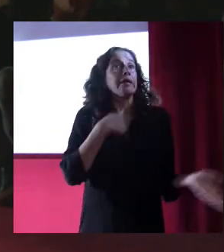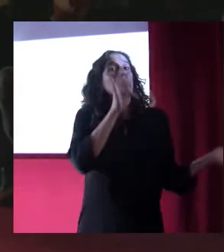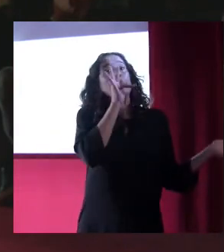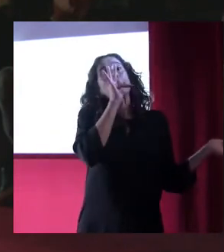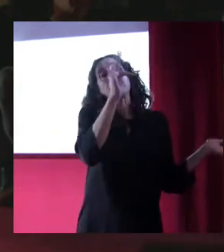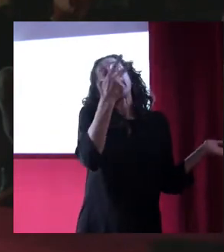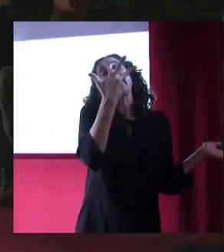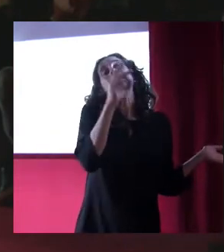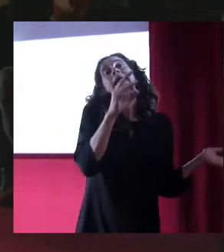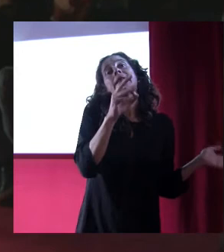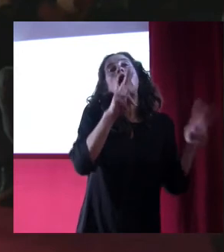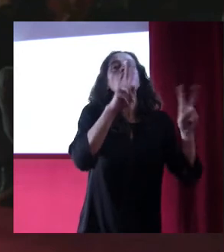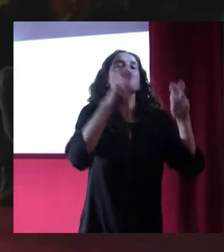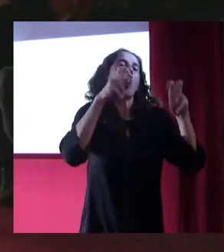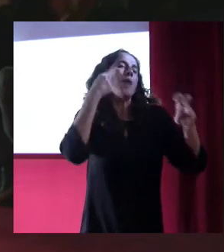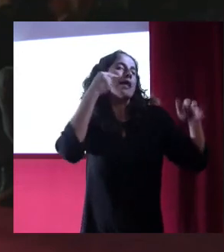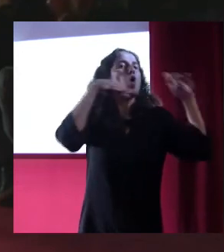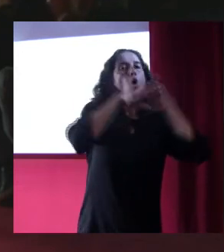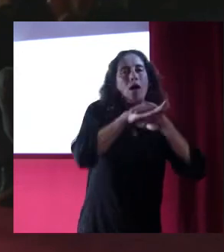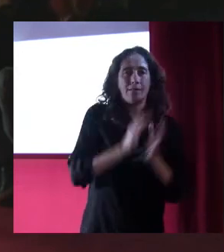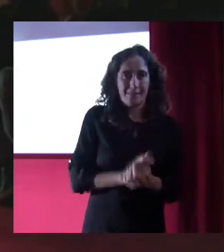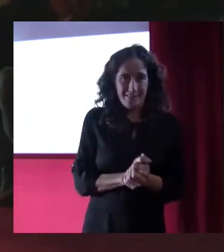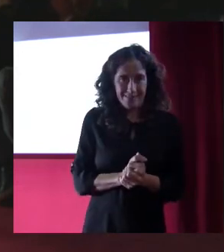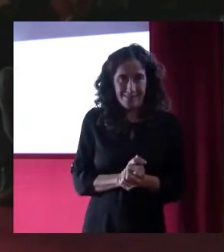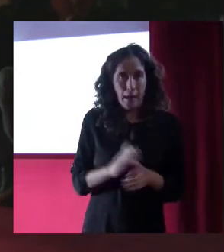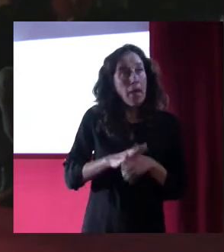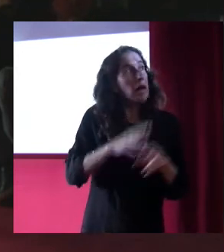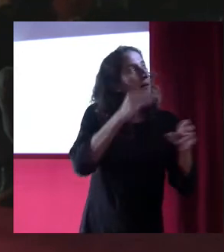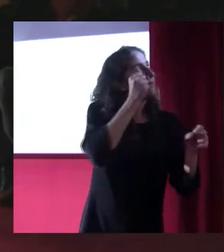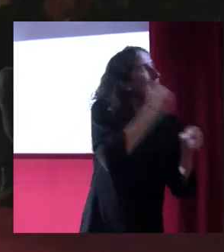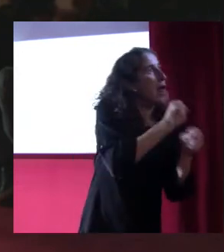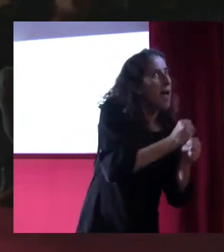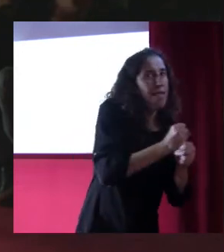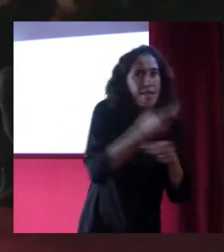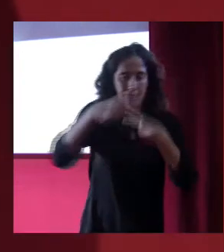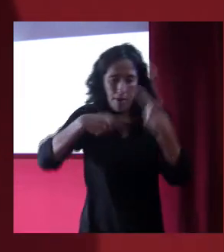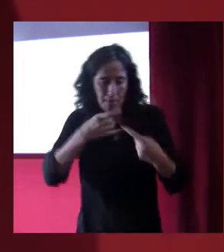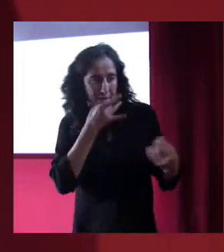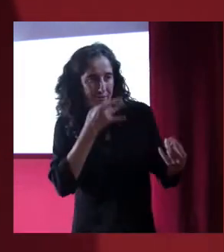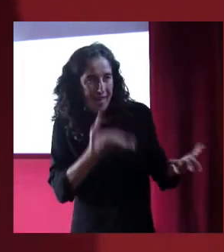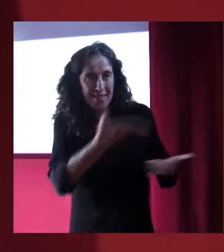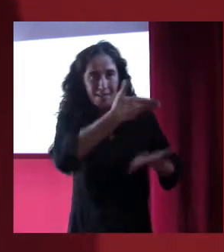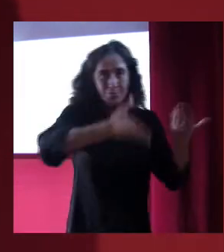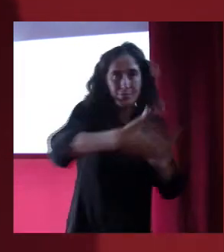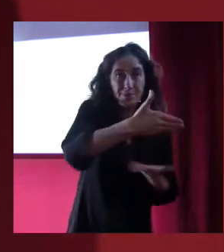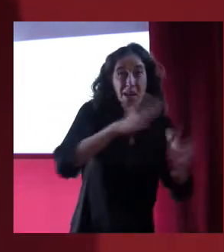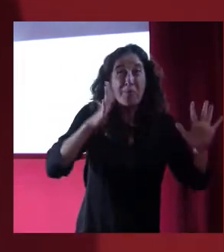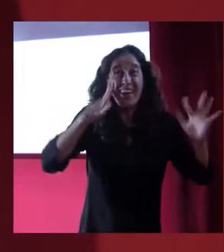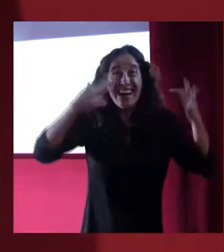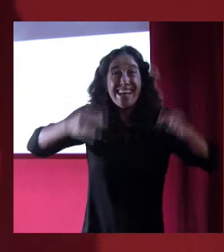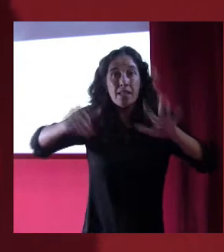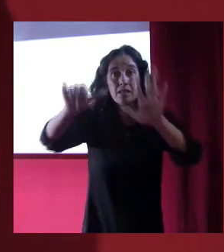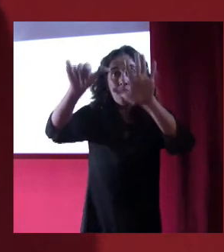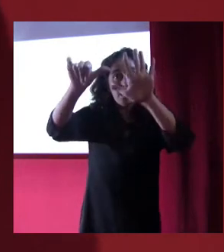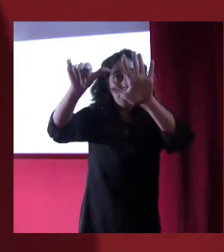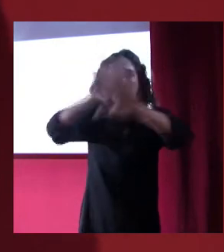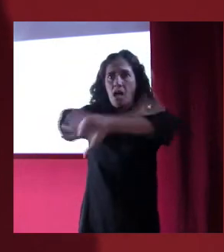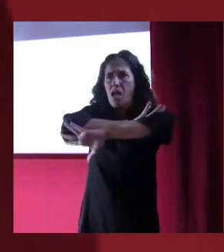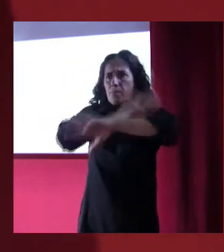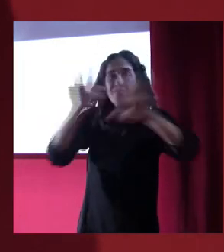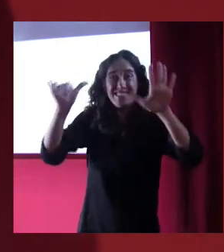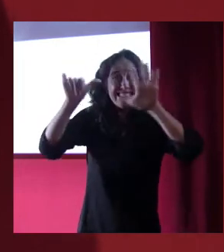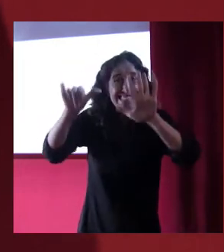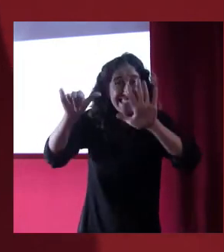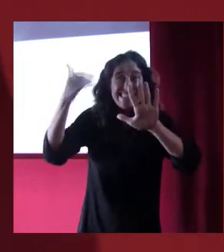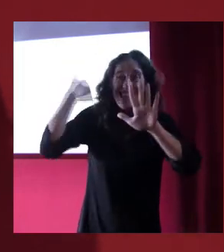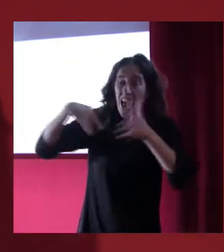30 noves escoles bressol per permetre la conciliació familiar i laboral. La realitat és que n'han fet 6, les 6 que ja